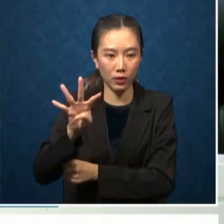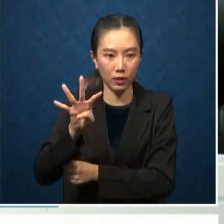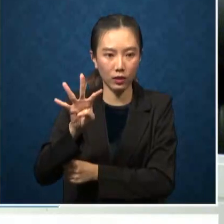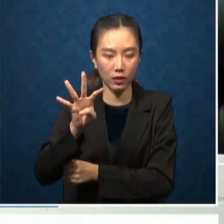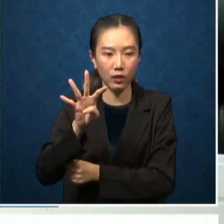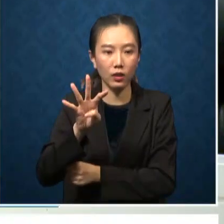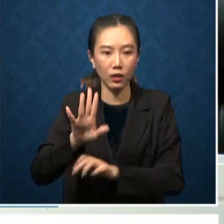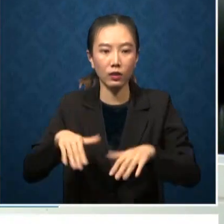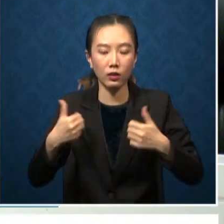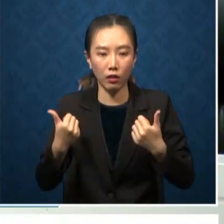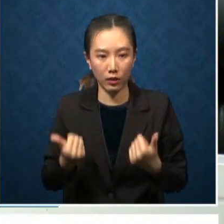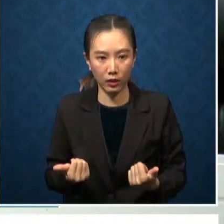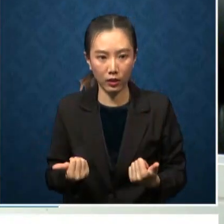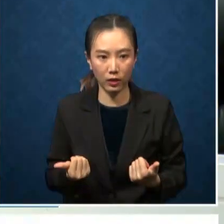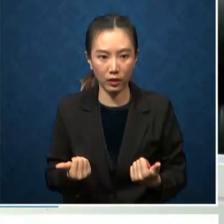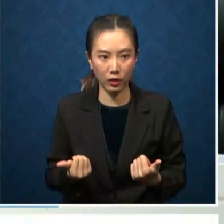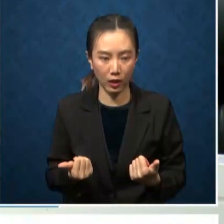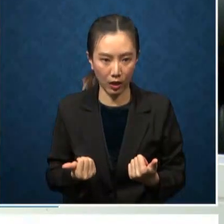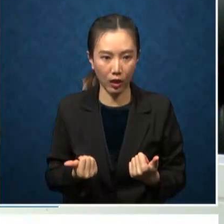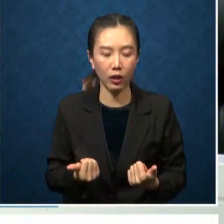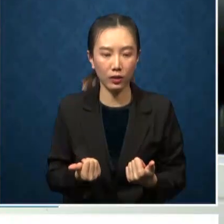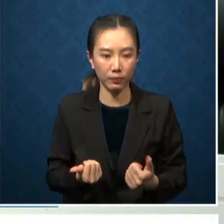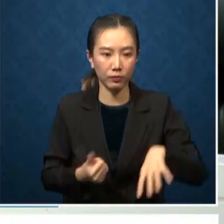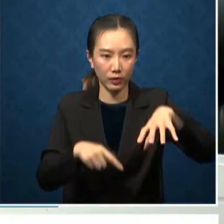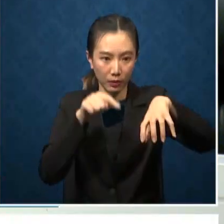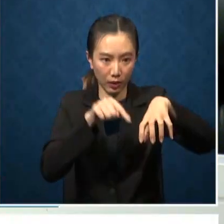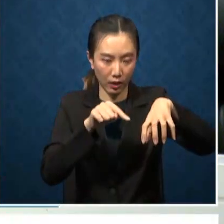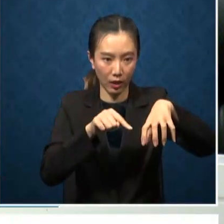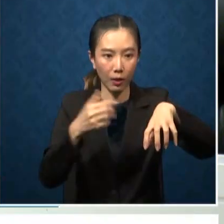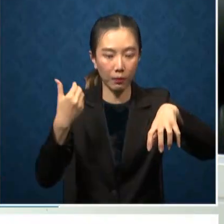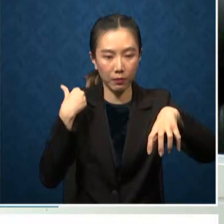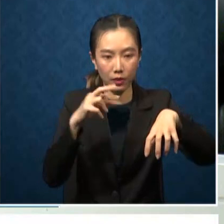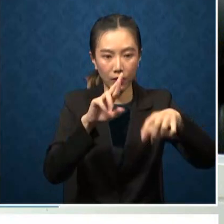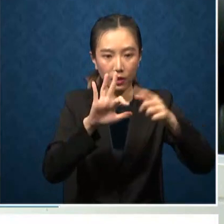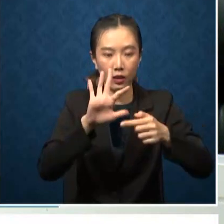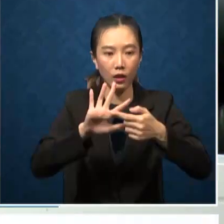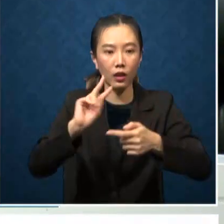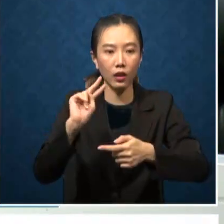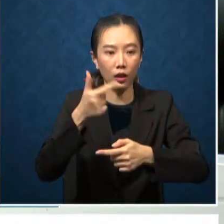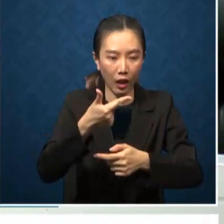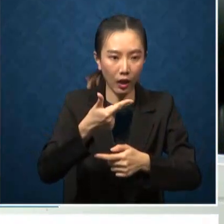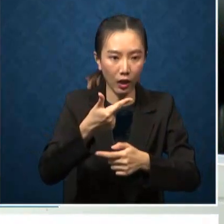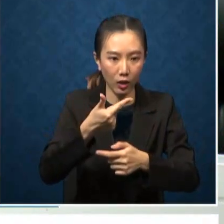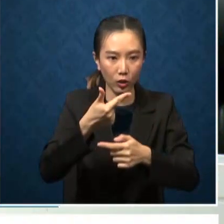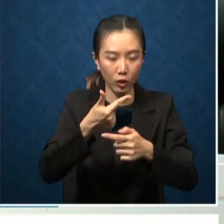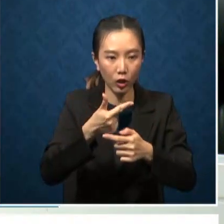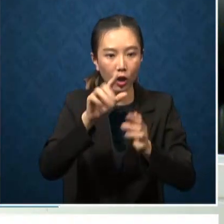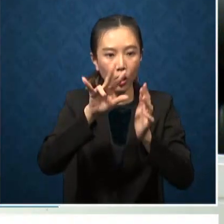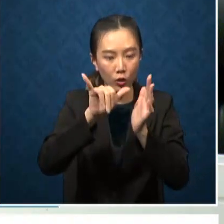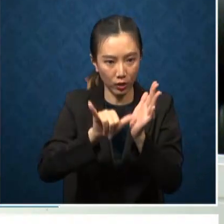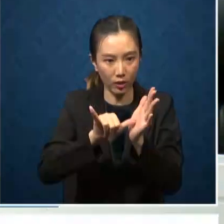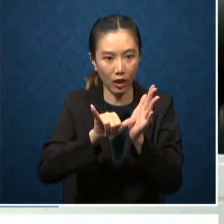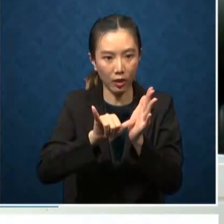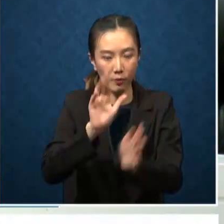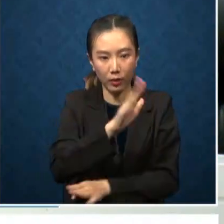ซึ่งในขณะนี้ทางสำนักงานกพร.เนี่ยได้มีการเสนอร่างยุทธศาสตร์พัฒนาระบบราชการนะคะในช่วงปี